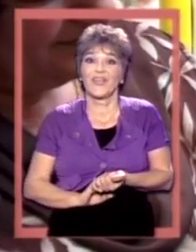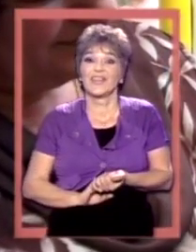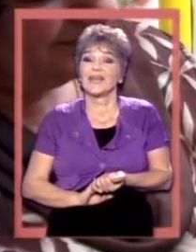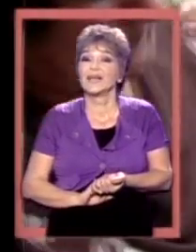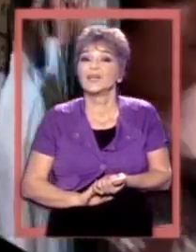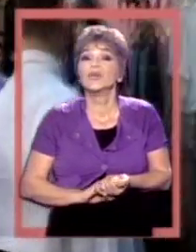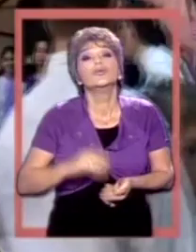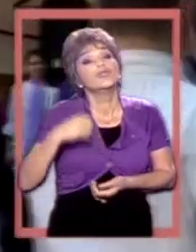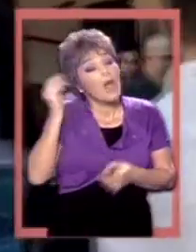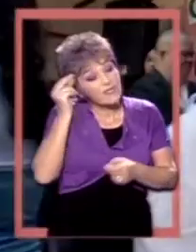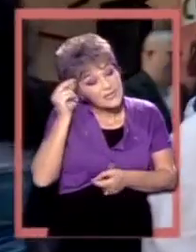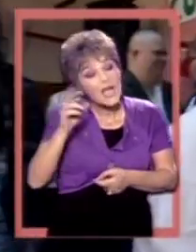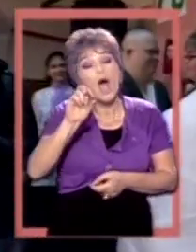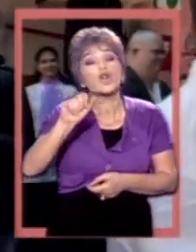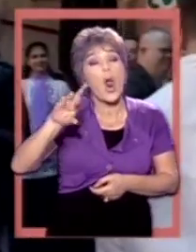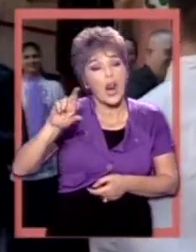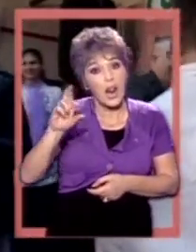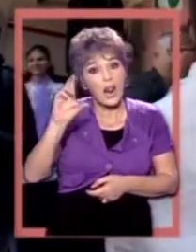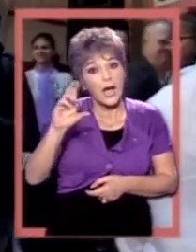Care a dat rolul.